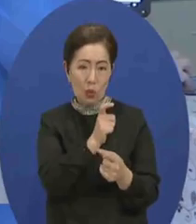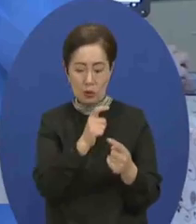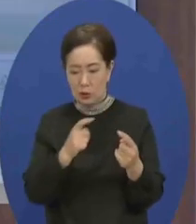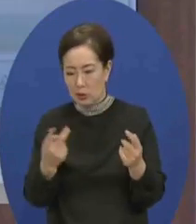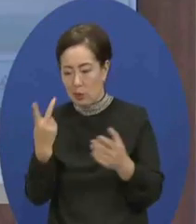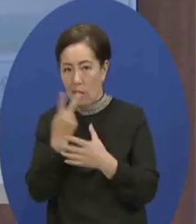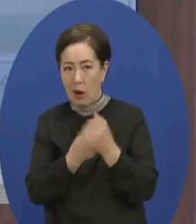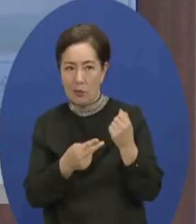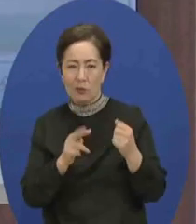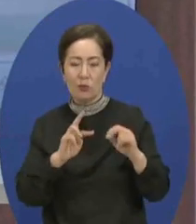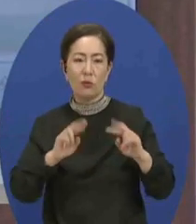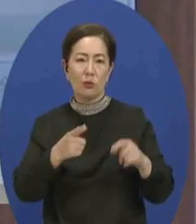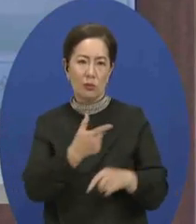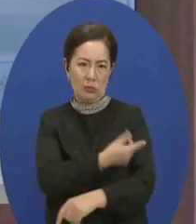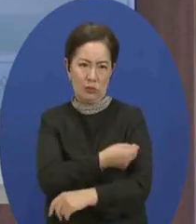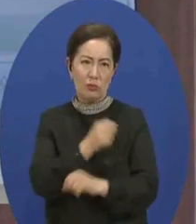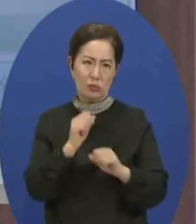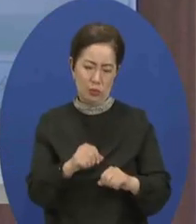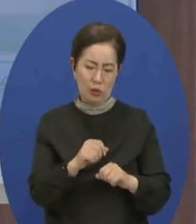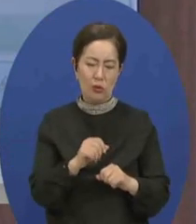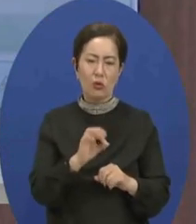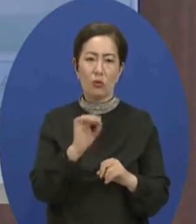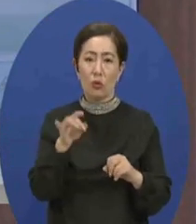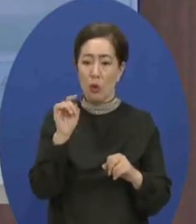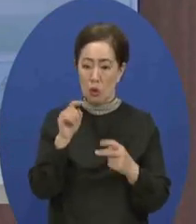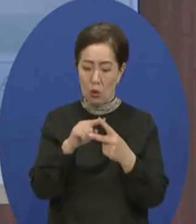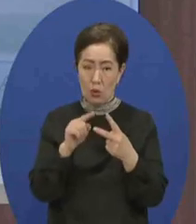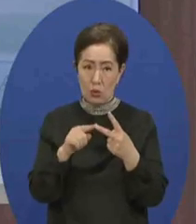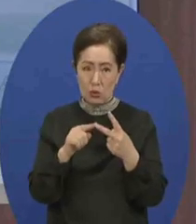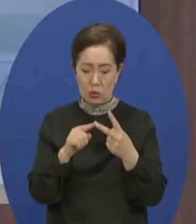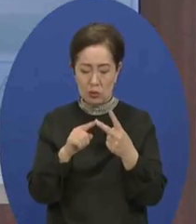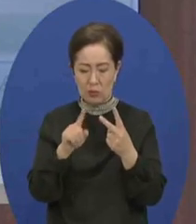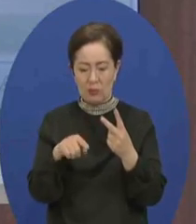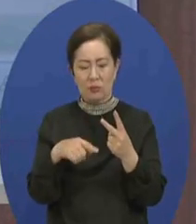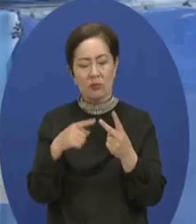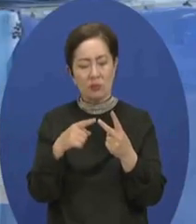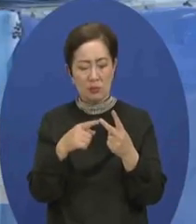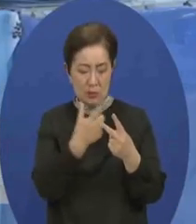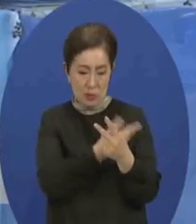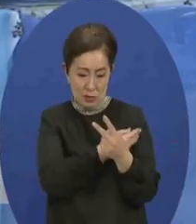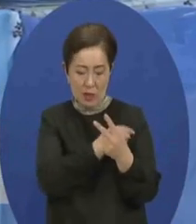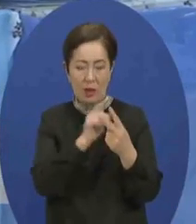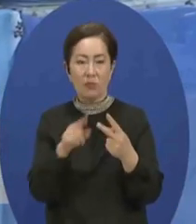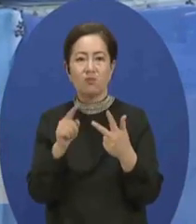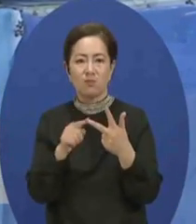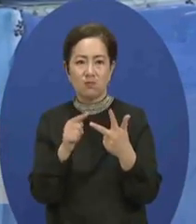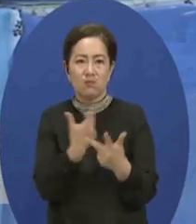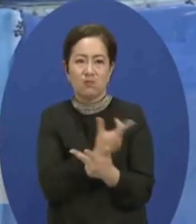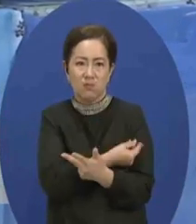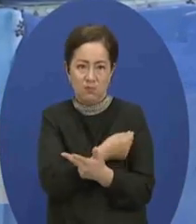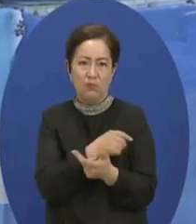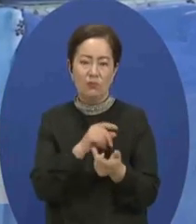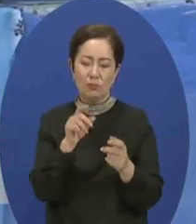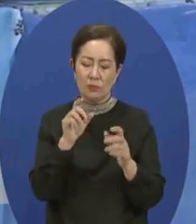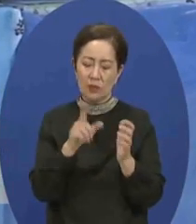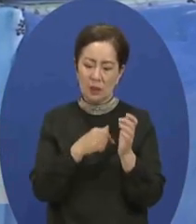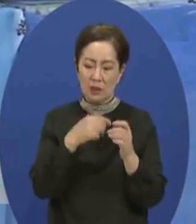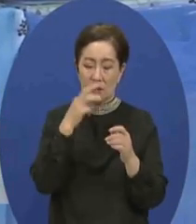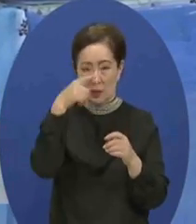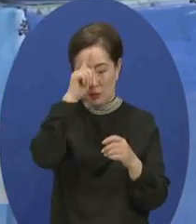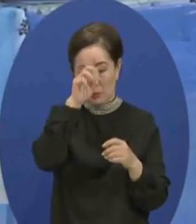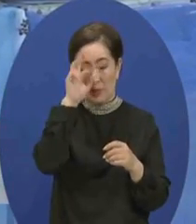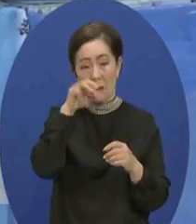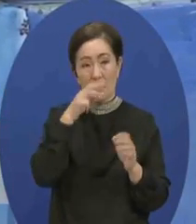учраас 2 тунтаа 3-аас дээш сар болсон иргэд дээрх 2 төрлийн вакцинаас сонгохыг эрүүл мэндийн ам мэдээллээ. Өнөөдрийн